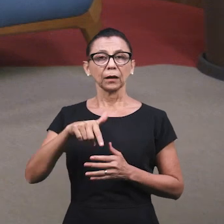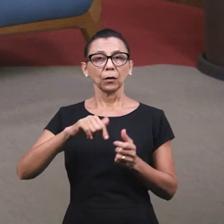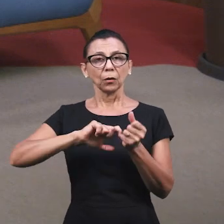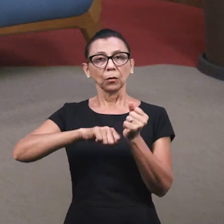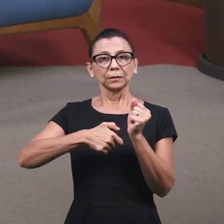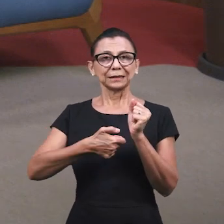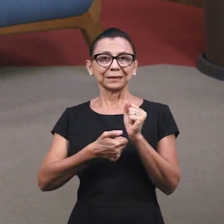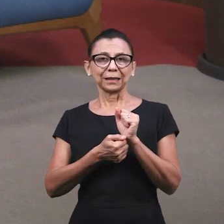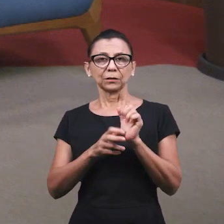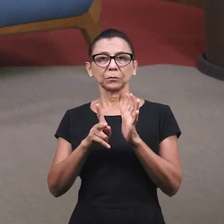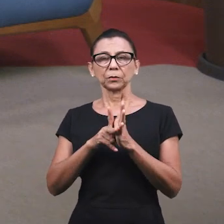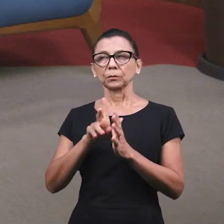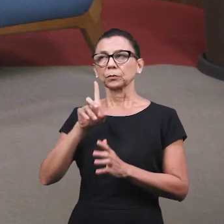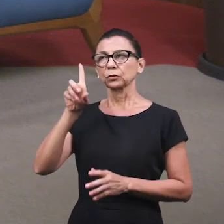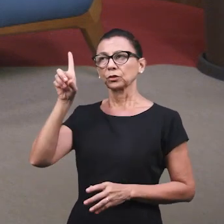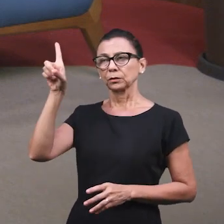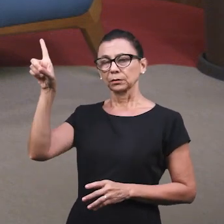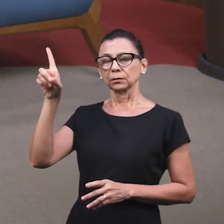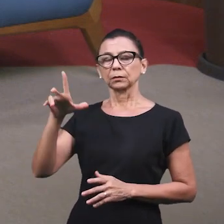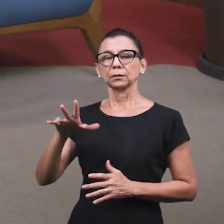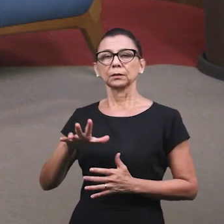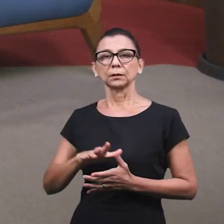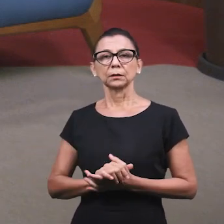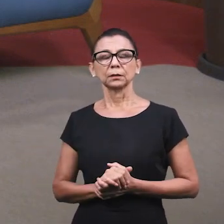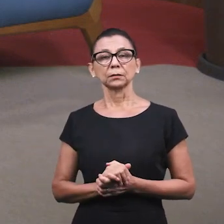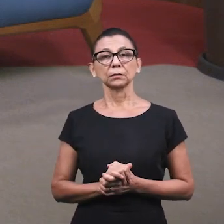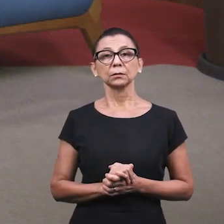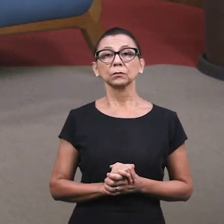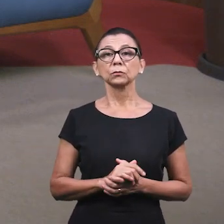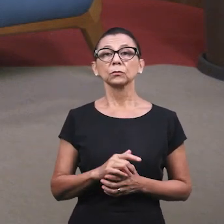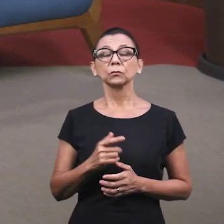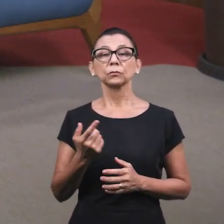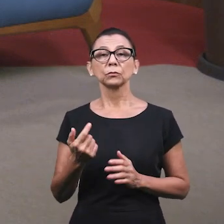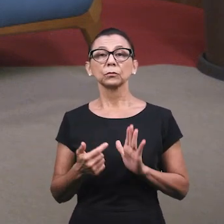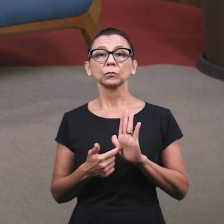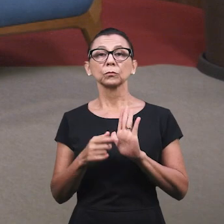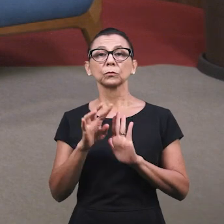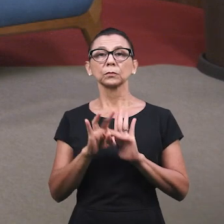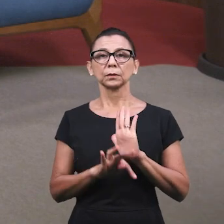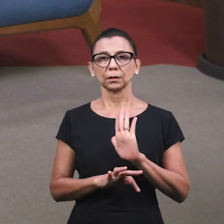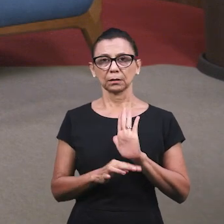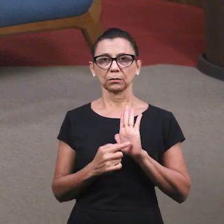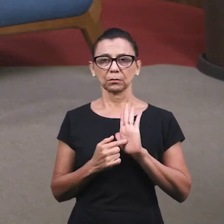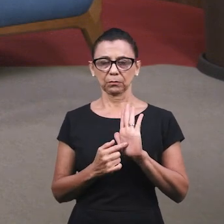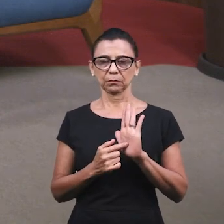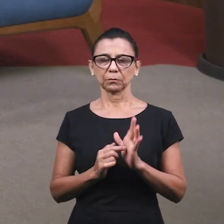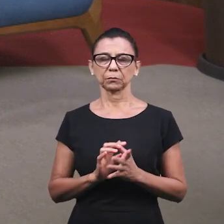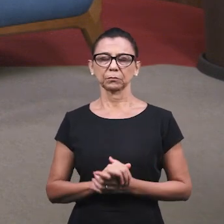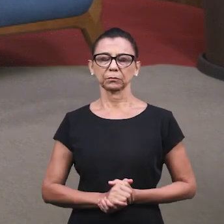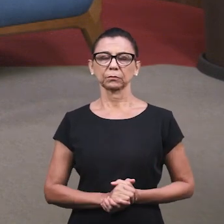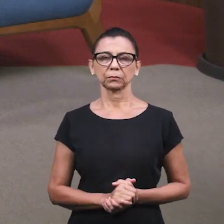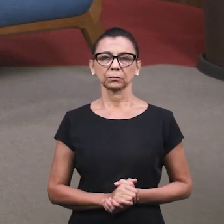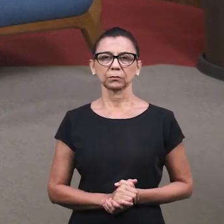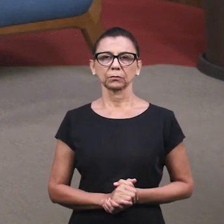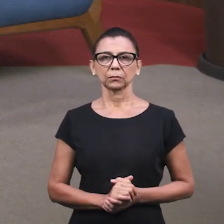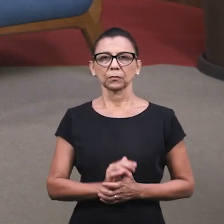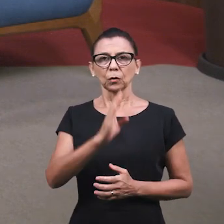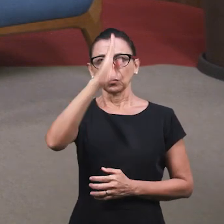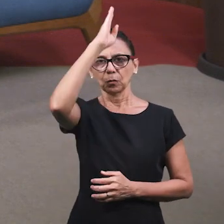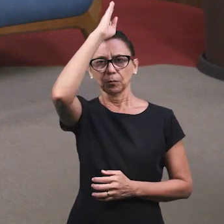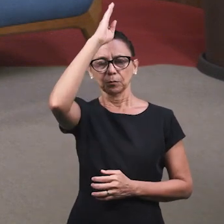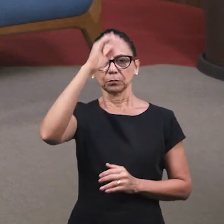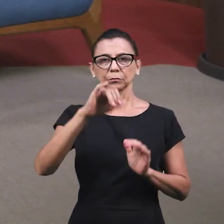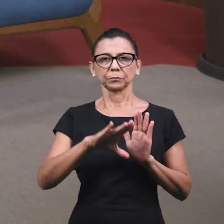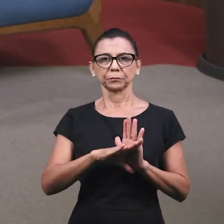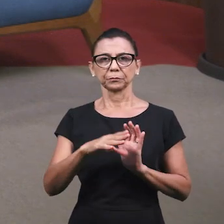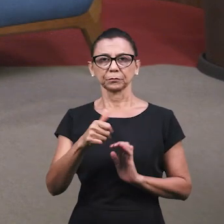la thématique, c'est le mystère de Dieu. Je vais appeler un texte ici qui va diriger cette édition de Leçon